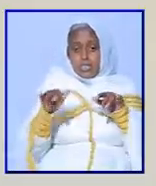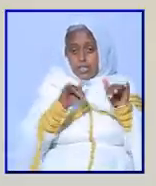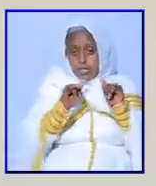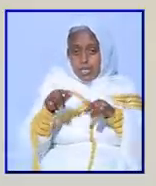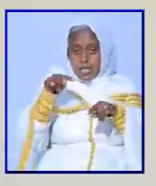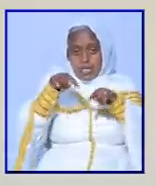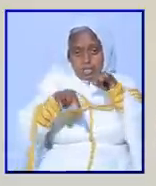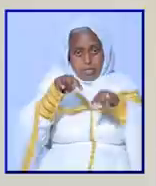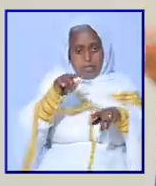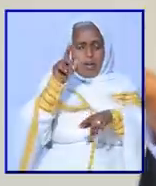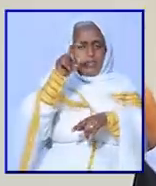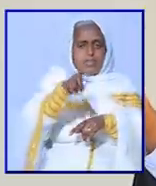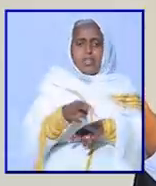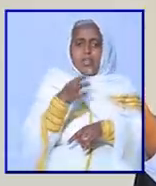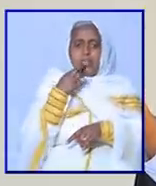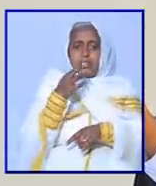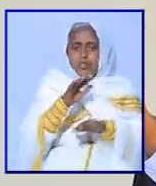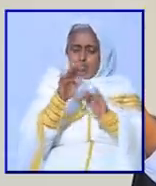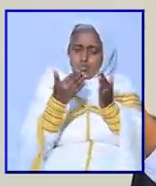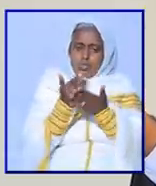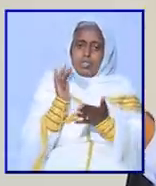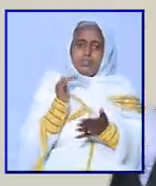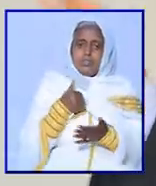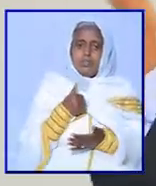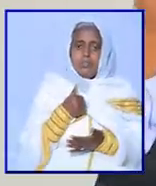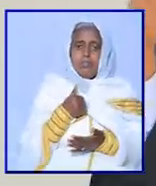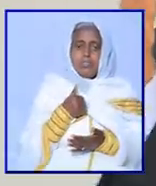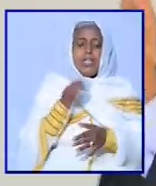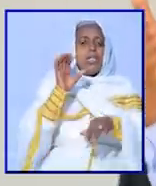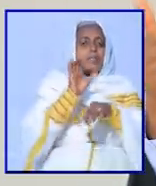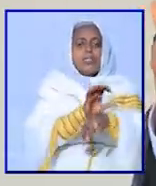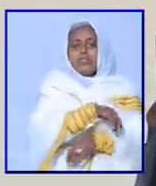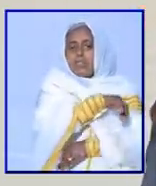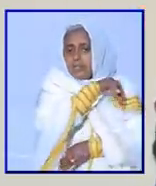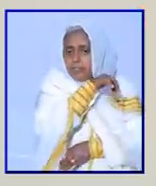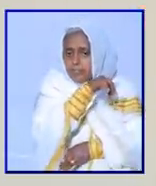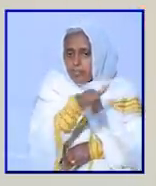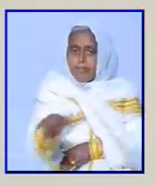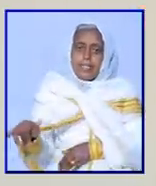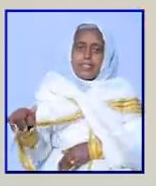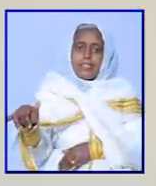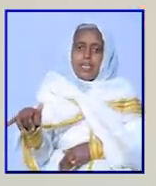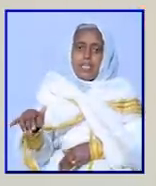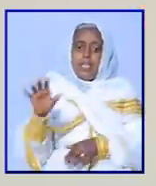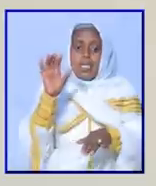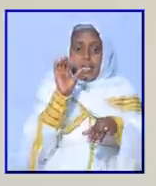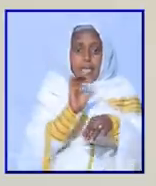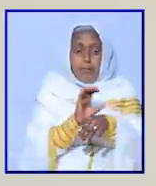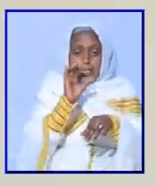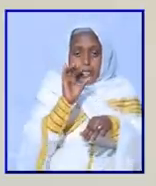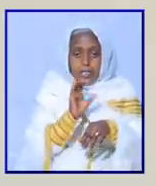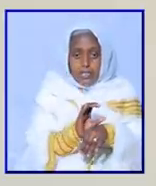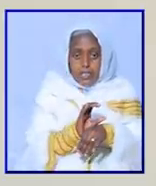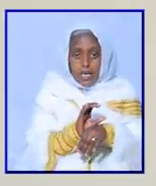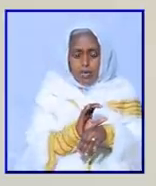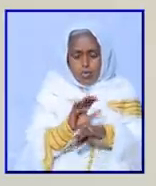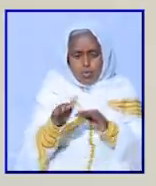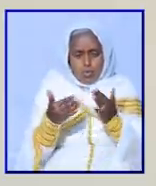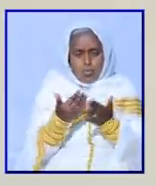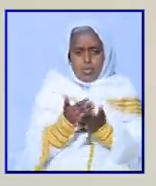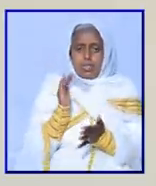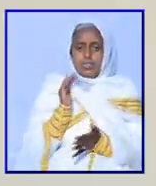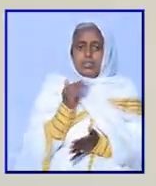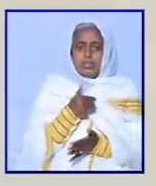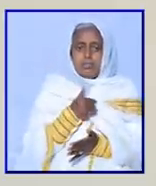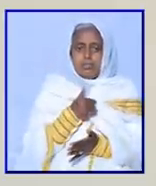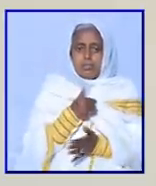እንደ እጅ እንደ እግር አስፈልጋዮች ሁላችን ለቤተ ክርስቲያን እንደዚህ ሆነን ማለት ነው።